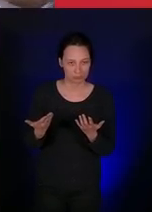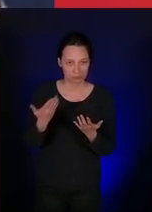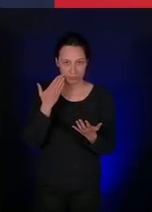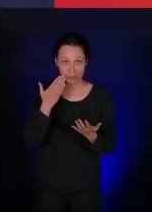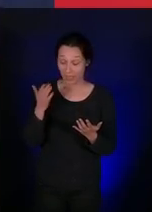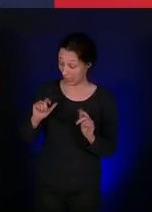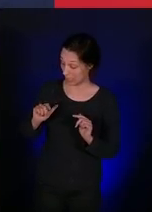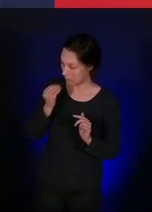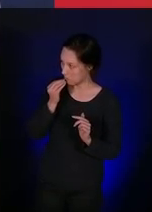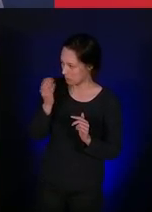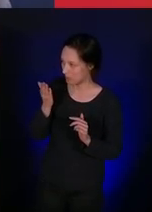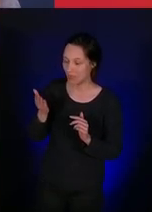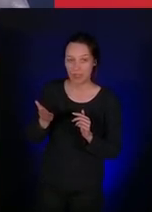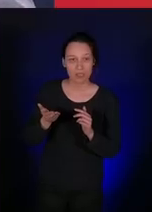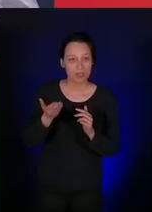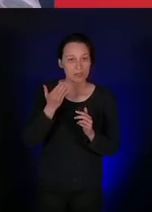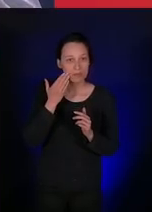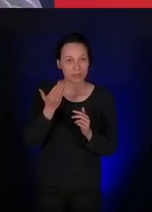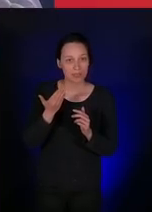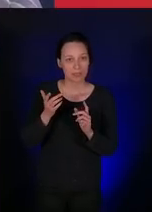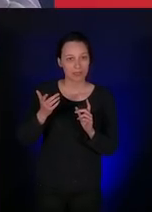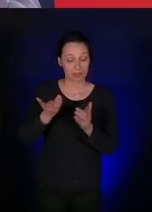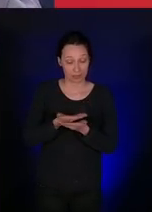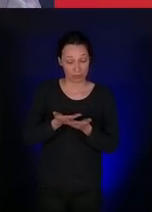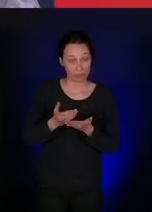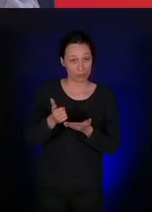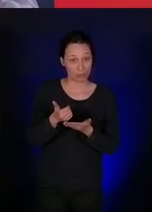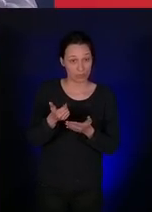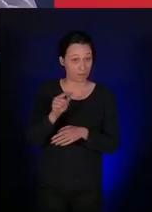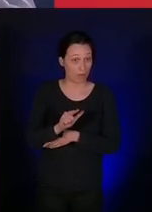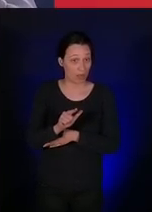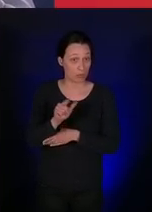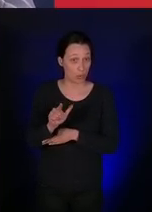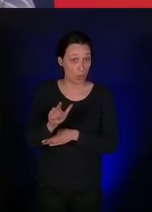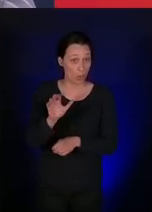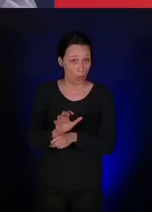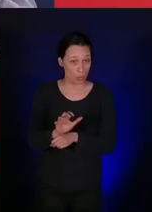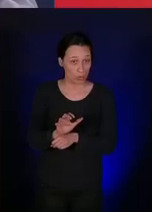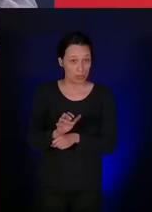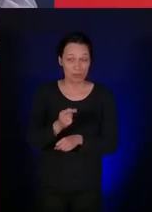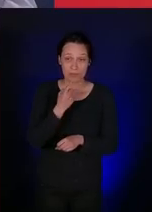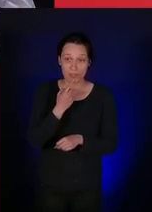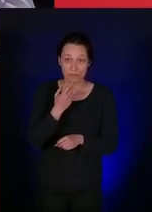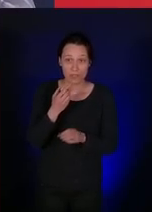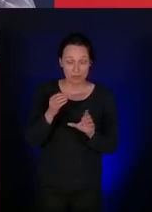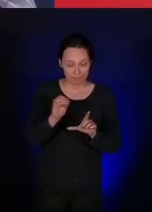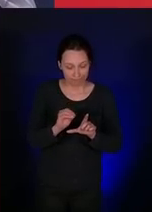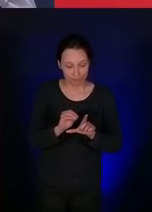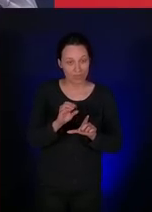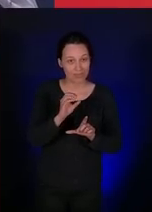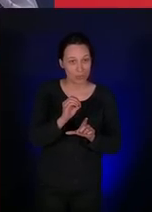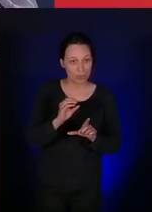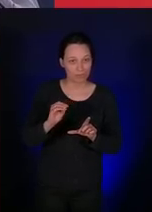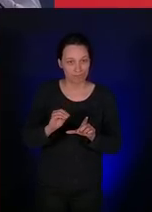merci. Si dans le premier cas, il y avait 22 contre, vous cochez 0, 0, 2 et 2. Et dans